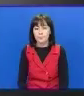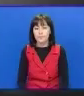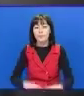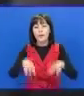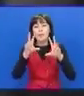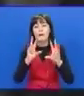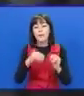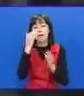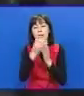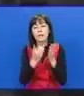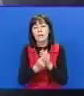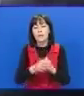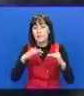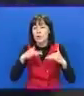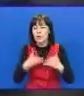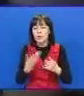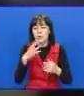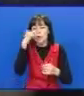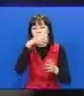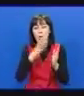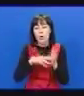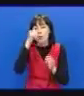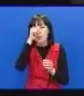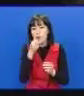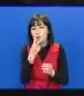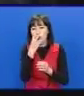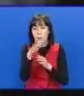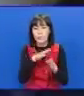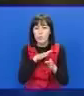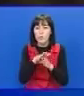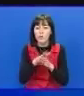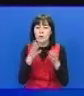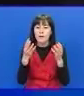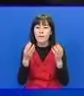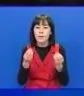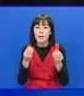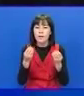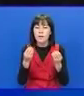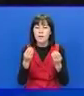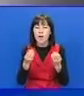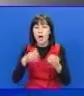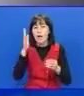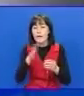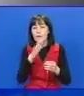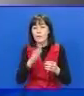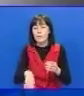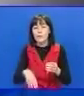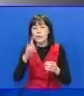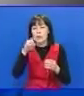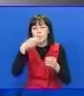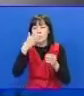Мамандар дерегі жан түршіктірет. Өткен жылдың 9 айлық көрсеткіші бойынша жасөспірімдердің тәртіп бұзу фактісі 137